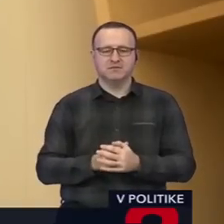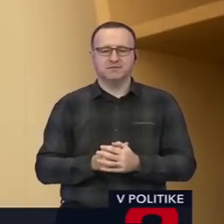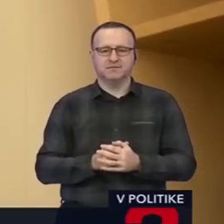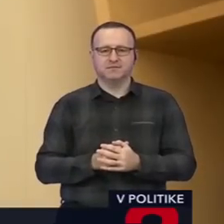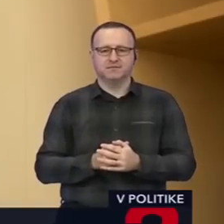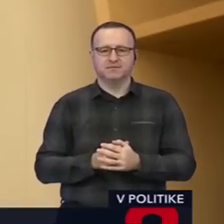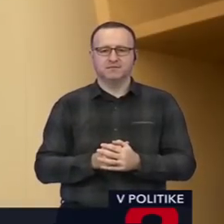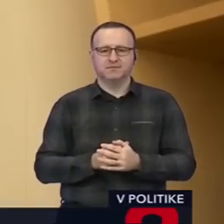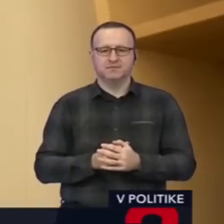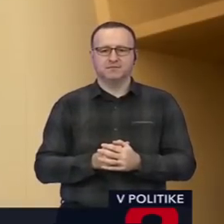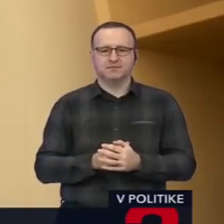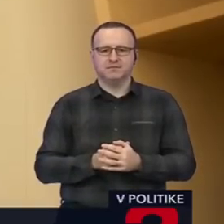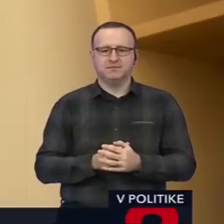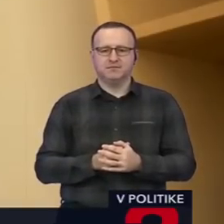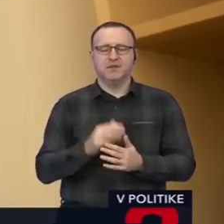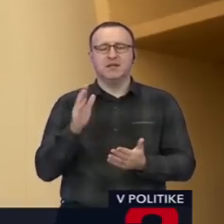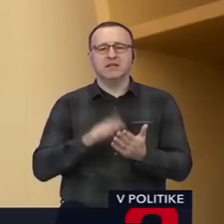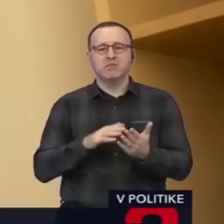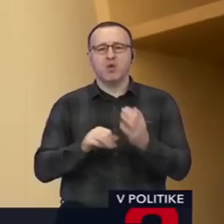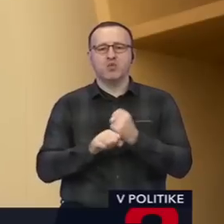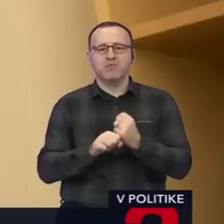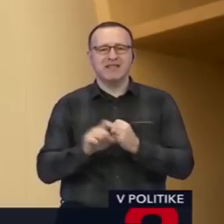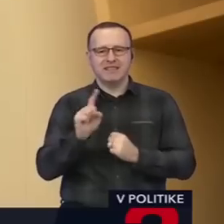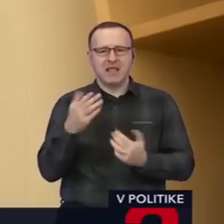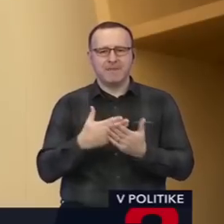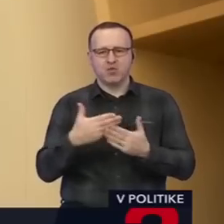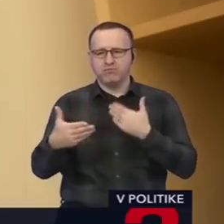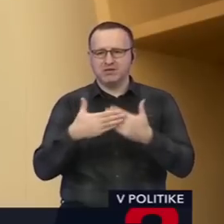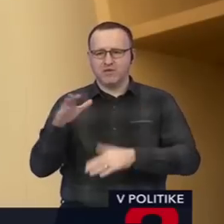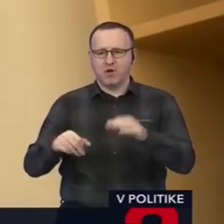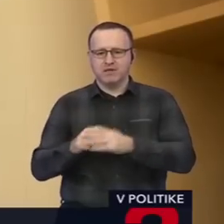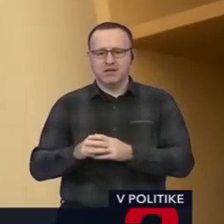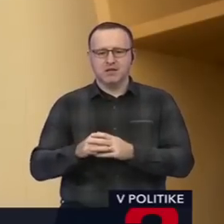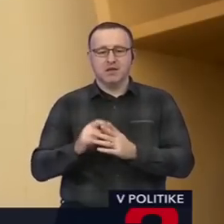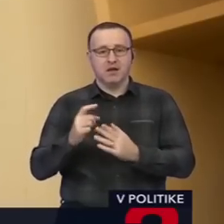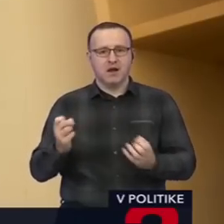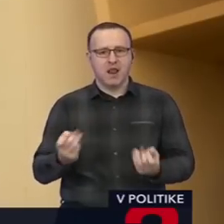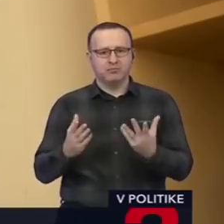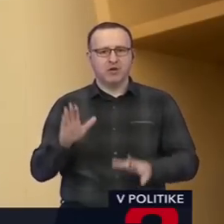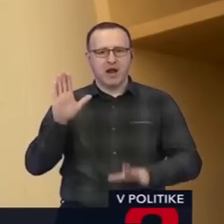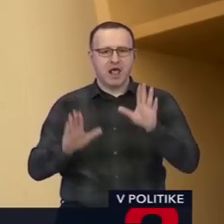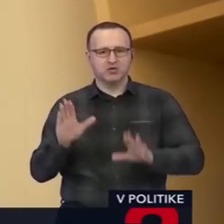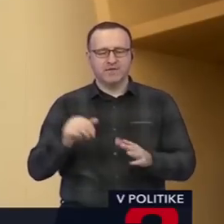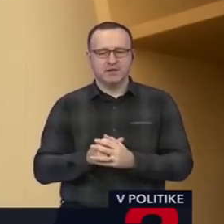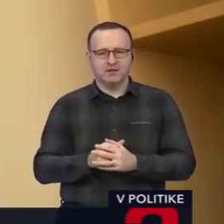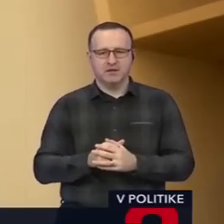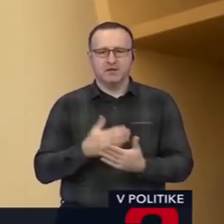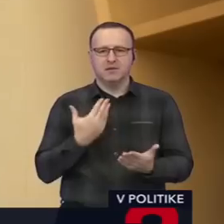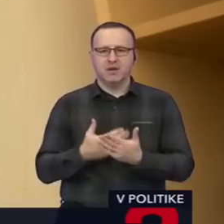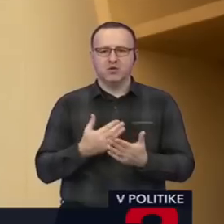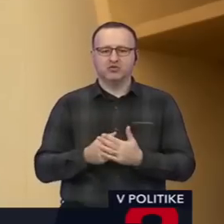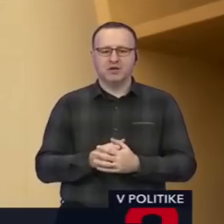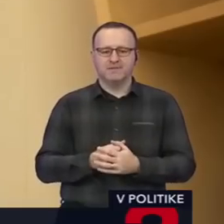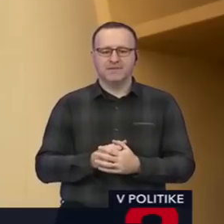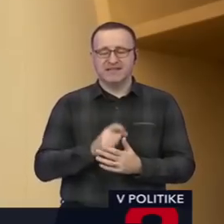preto, ale dokonca nie, ani hlavne preto, že sa blížia voľby, je úplne, že lepšie hlasovať. Pretože je devastujúce, keď je